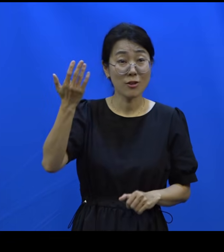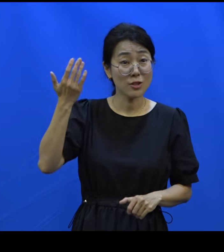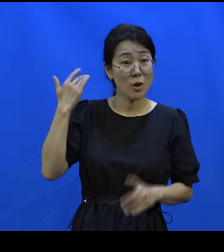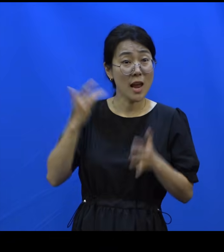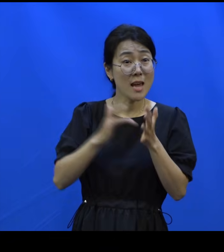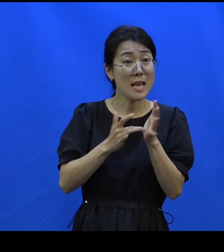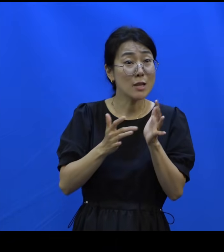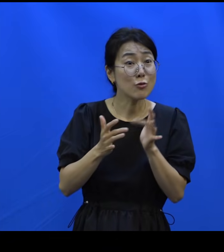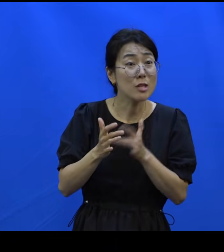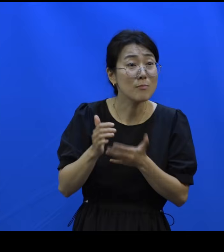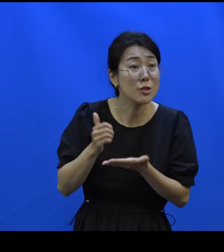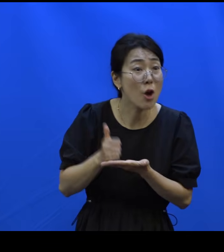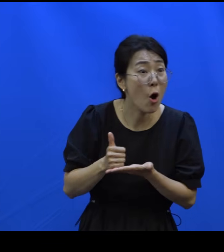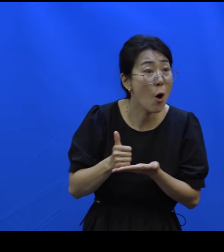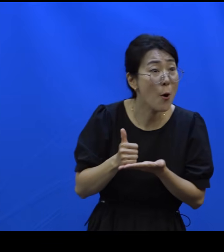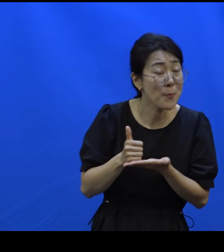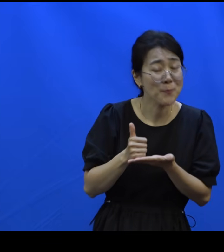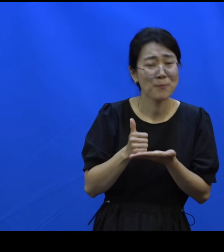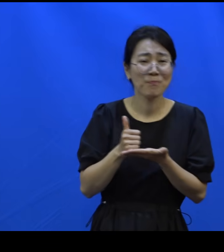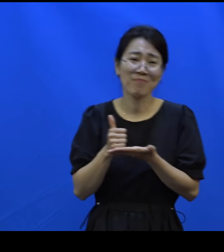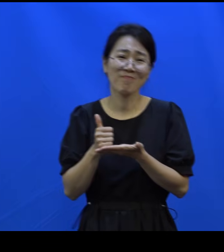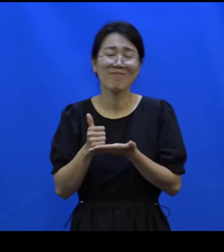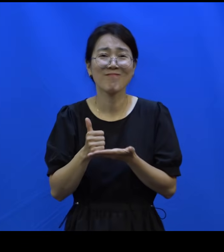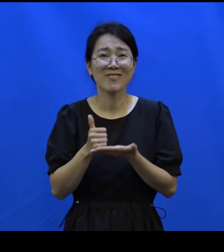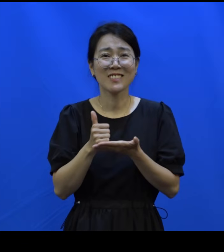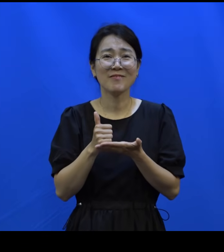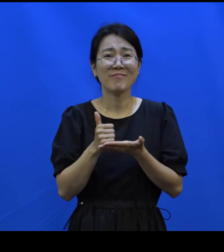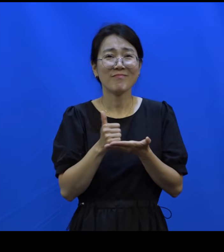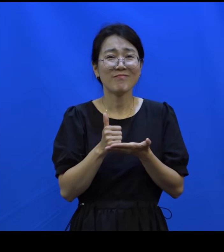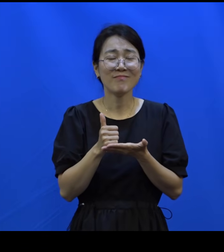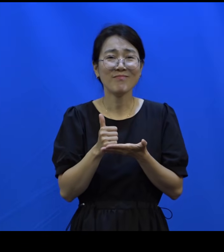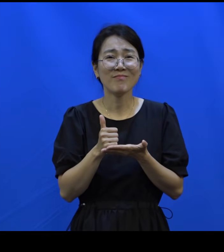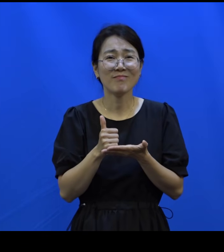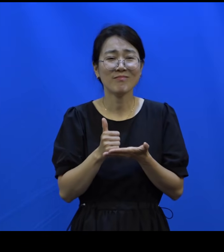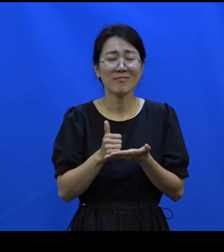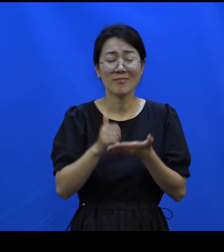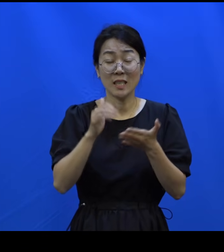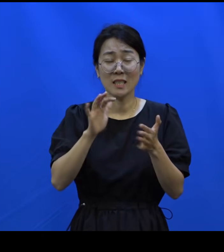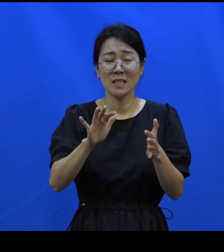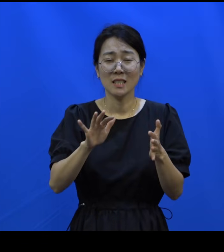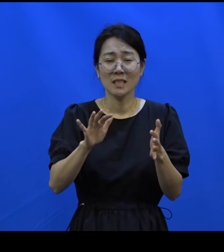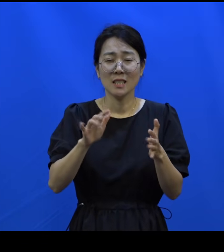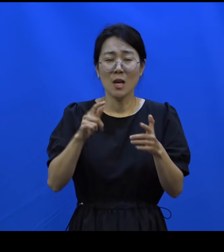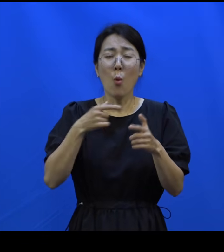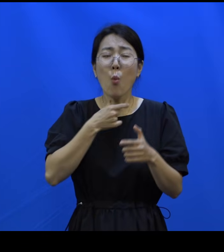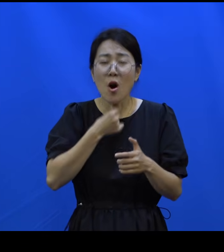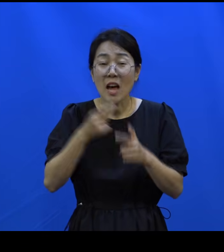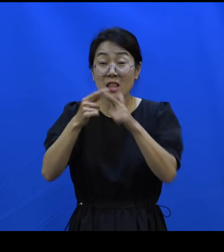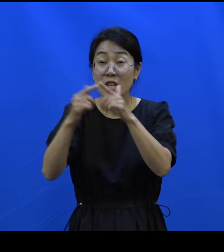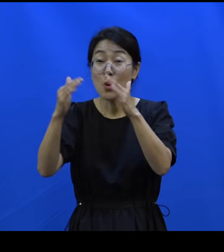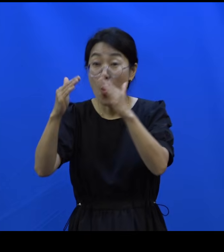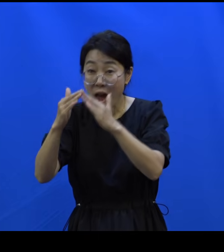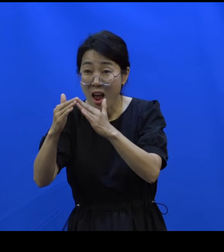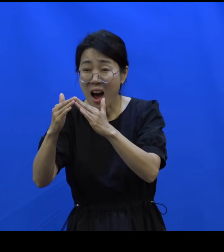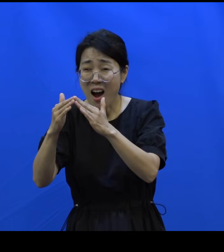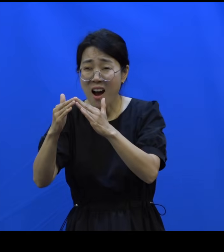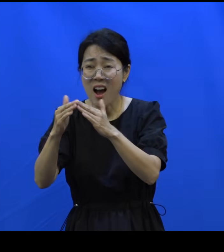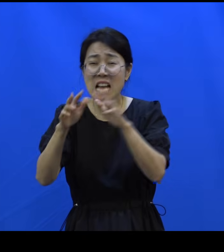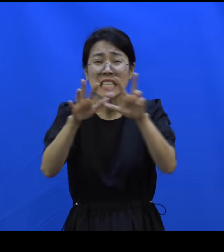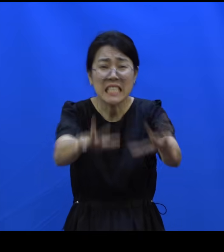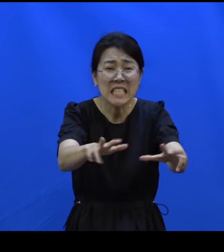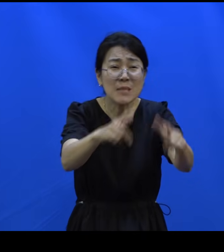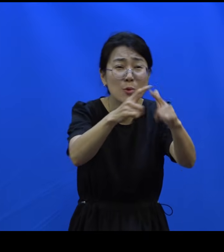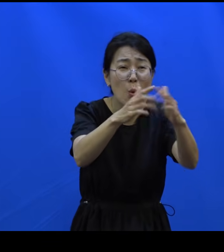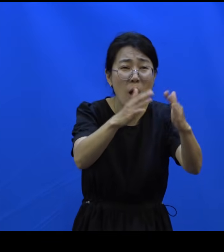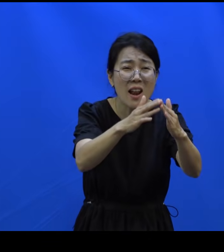오늘날 세상 사람들에게 비춰진 교회, 그리스도인의 이미지는 별로 좋지 않아요. 왜? 산상수훈에서 많이 벗어나 있기 때문에. 예수님은